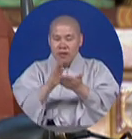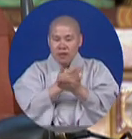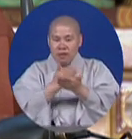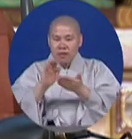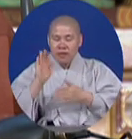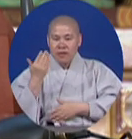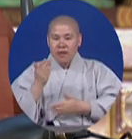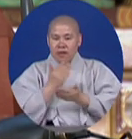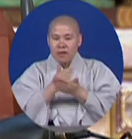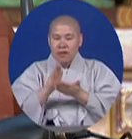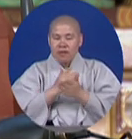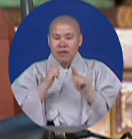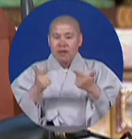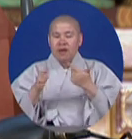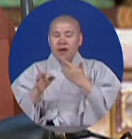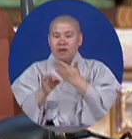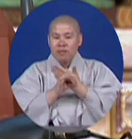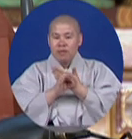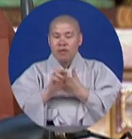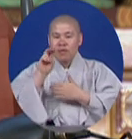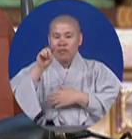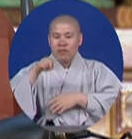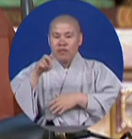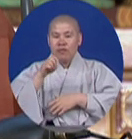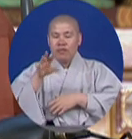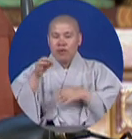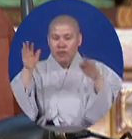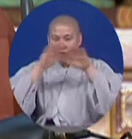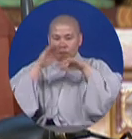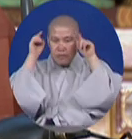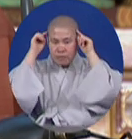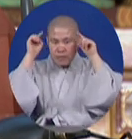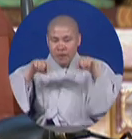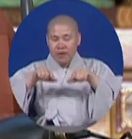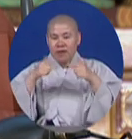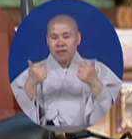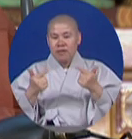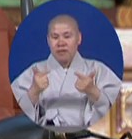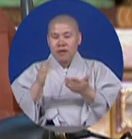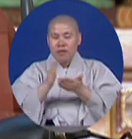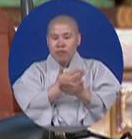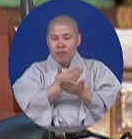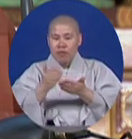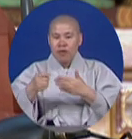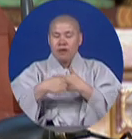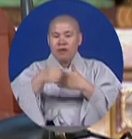분별을 안 하면 무명이 아닙니다. 나누어. 이걸 그래서 분별심이라고 그럽니다.